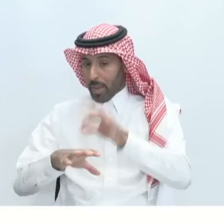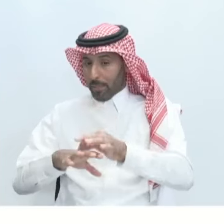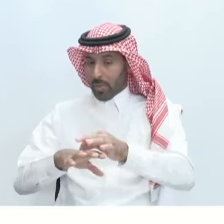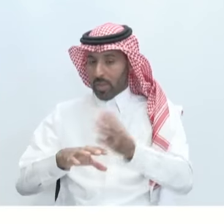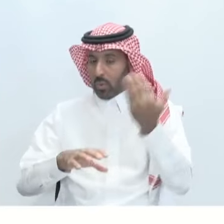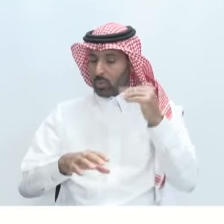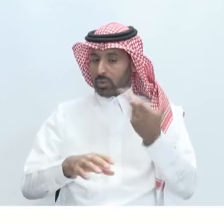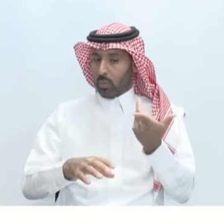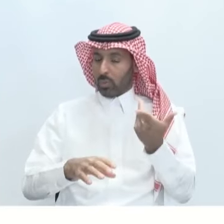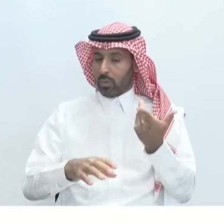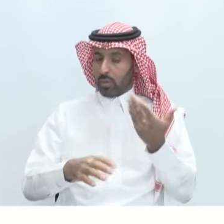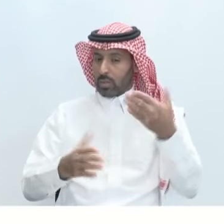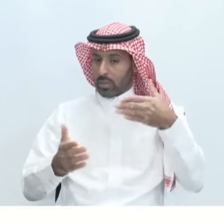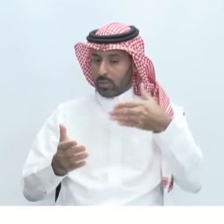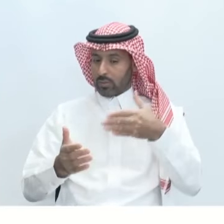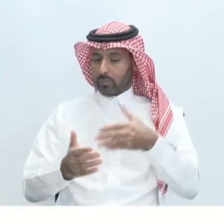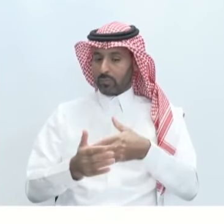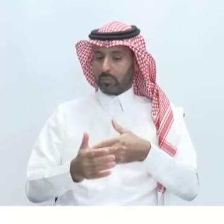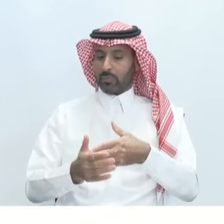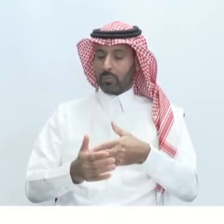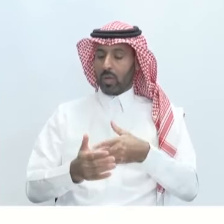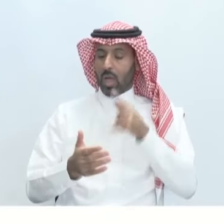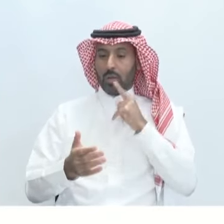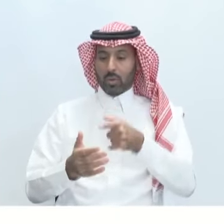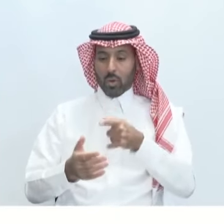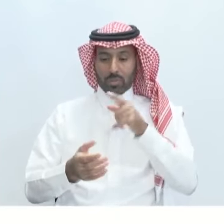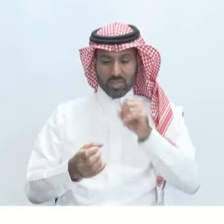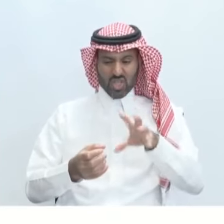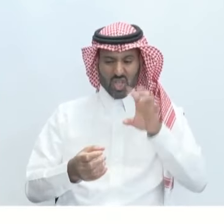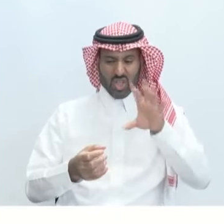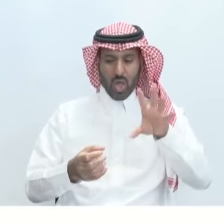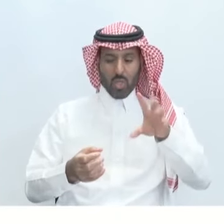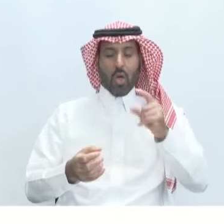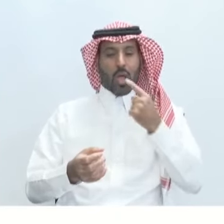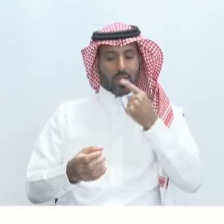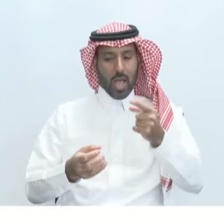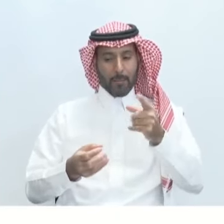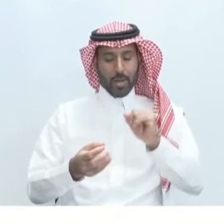قليل في السؤال احسنتم عليه ان يقوم بتشغيل الضوء